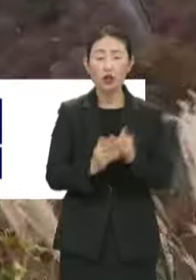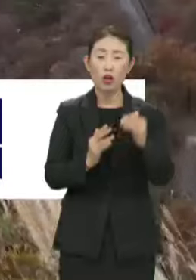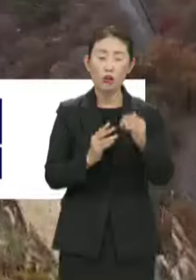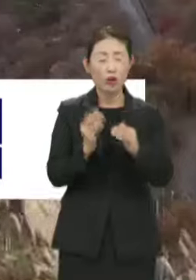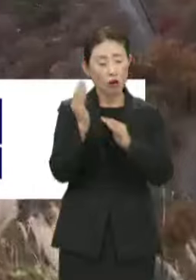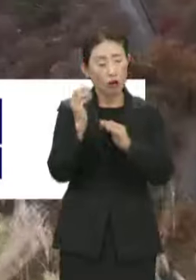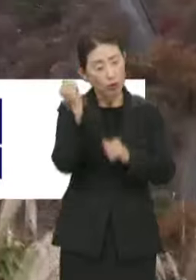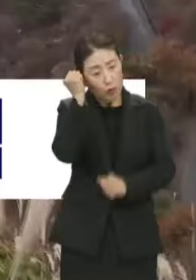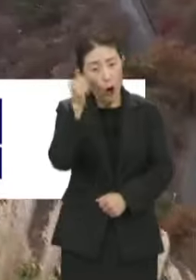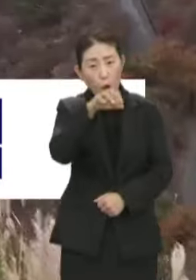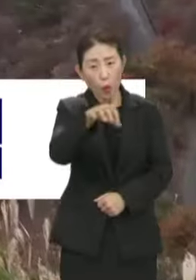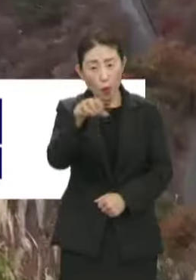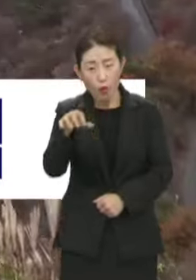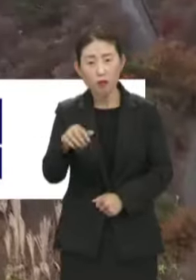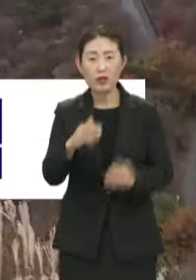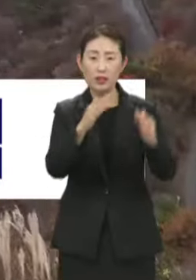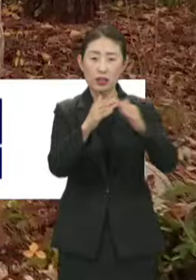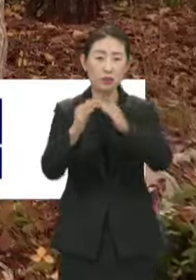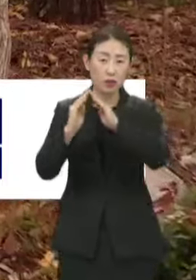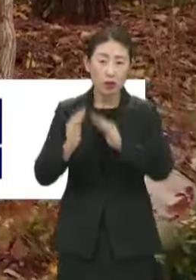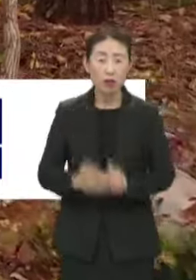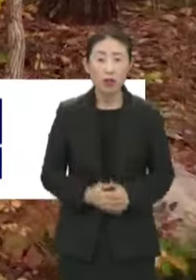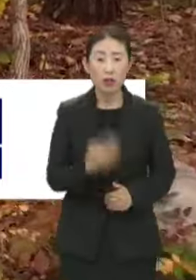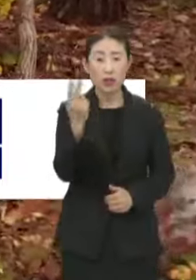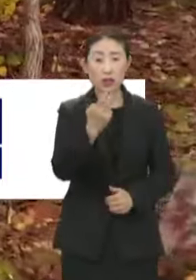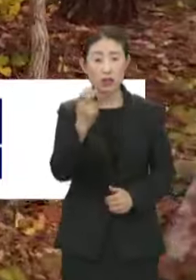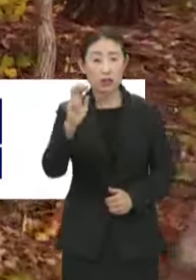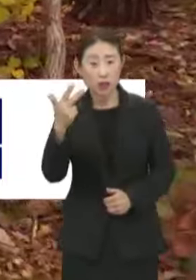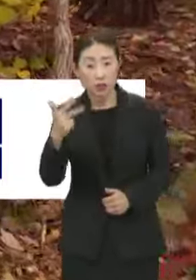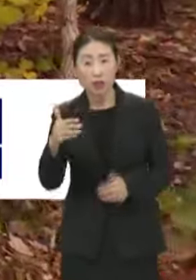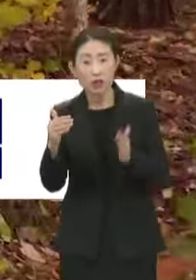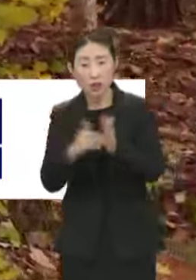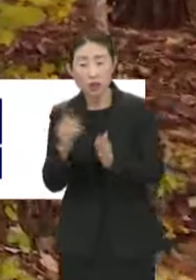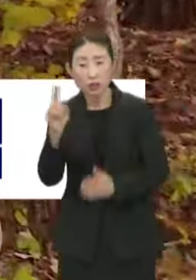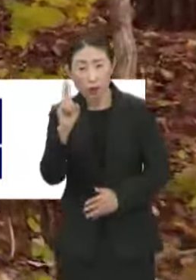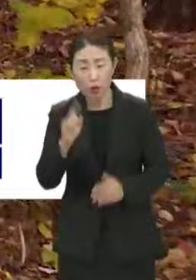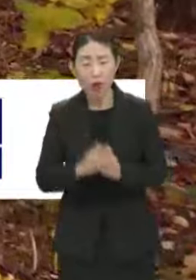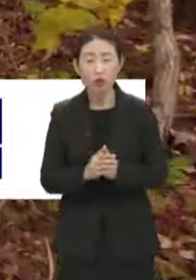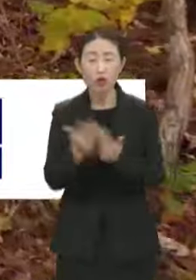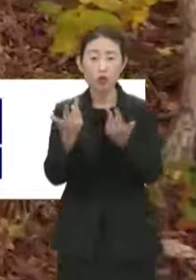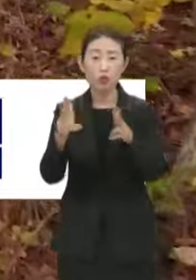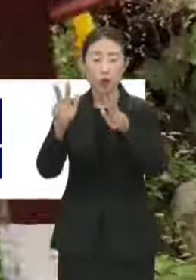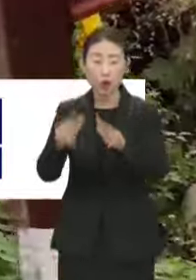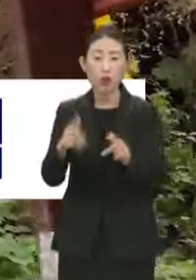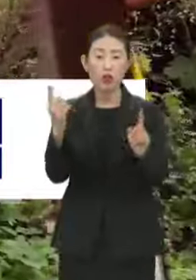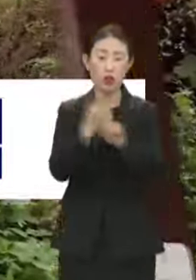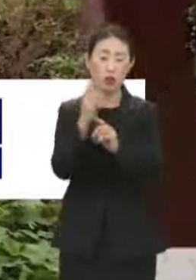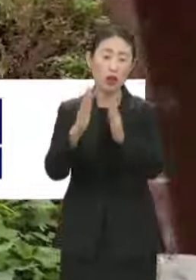등 휴양시설을 설치할 예정이며 2027년까지 가야산 수목원과 치유의